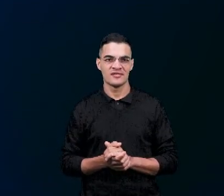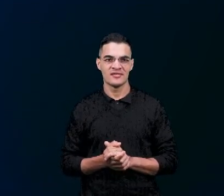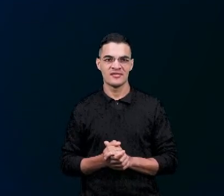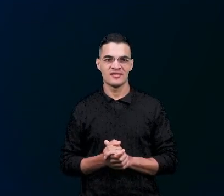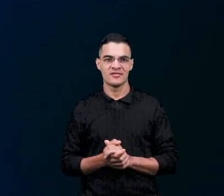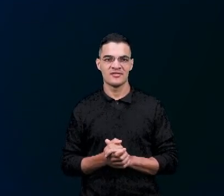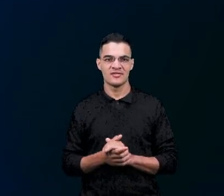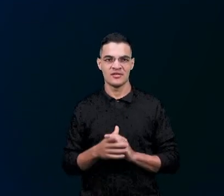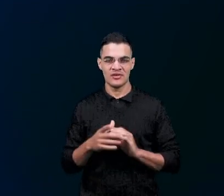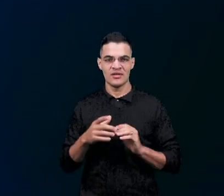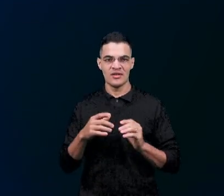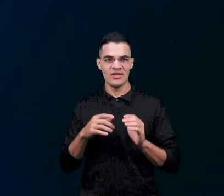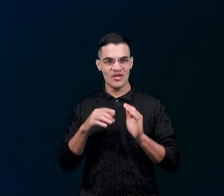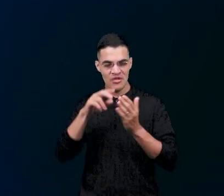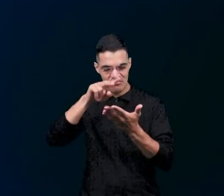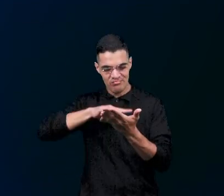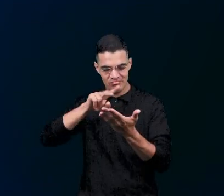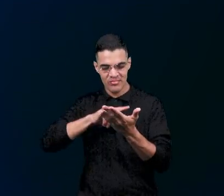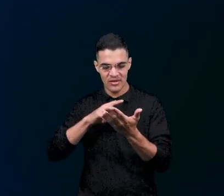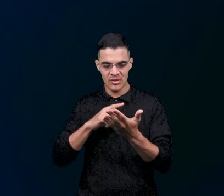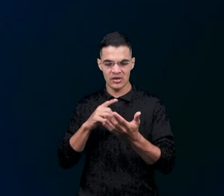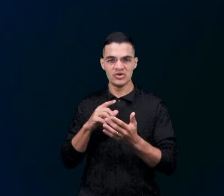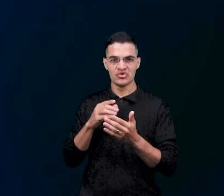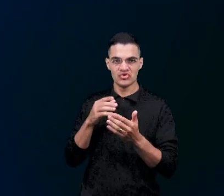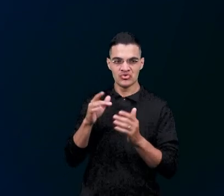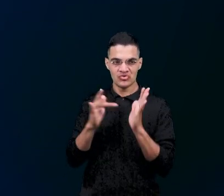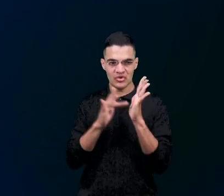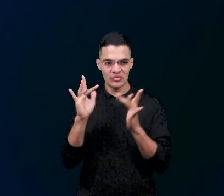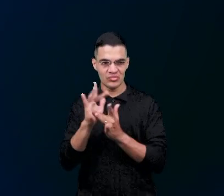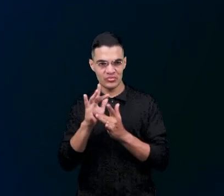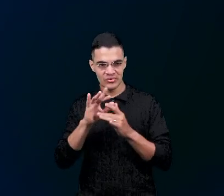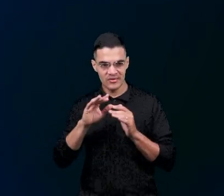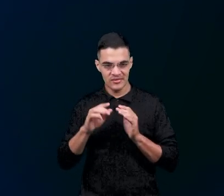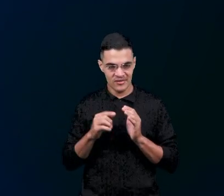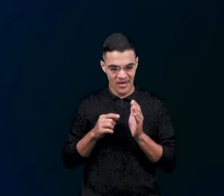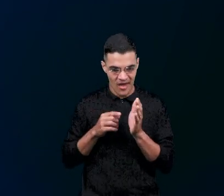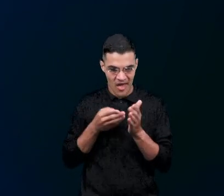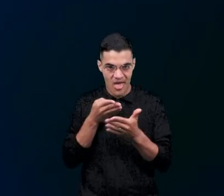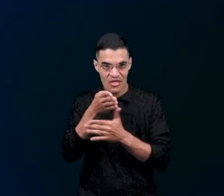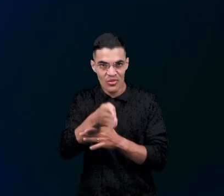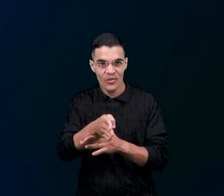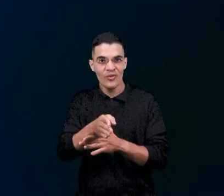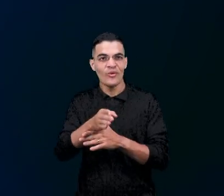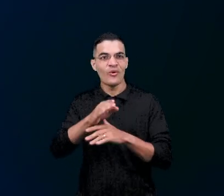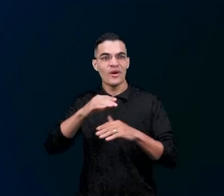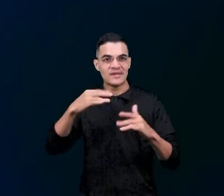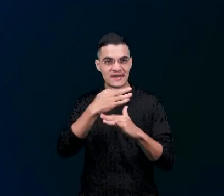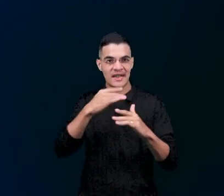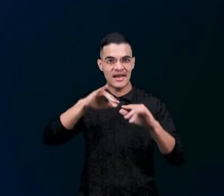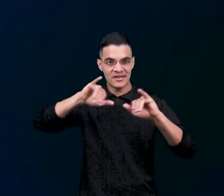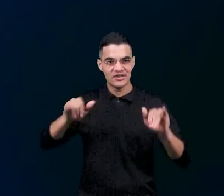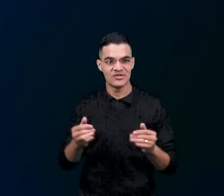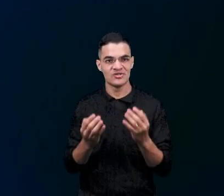Et en ayant Jésus entré en Jéricho, il passait. Voici, il y avait un homme appelé Zachée,